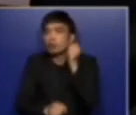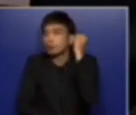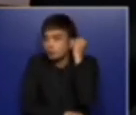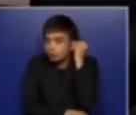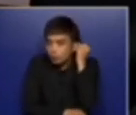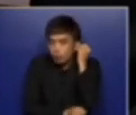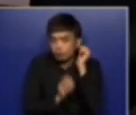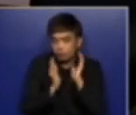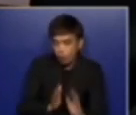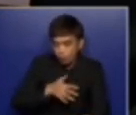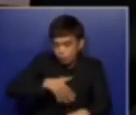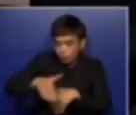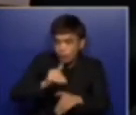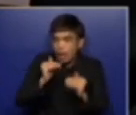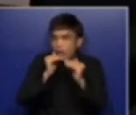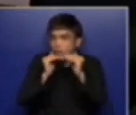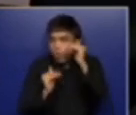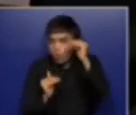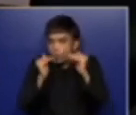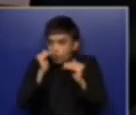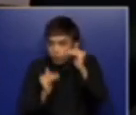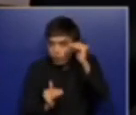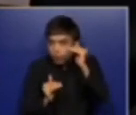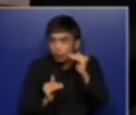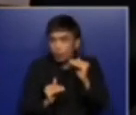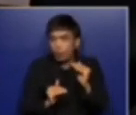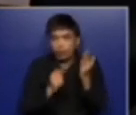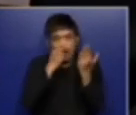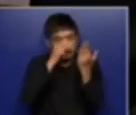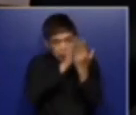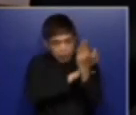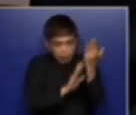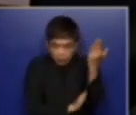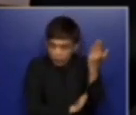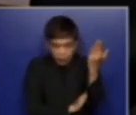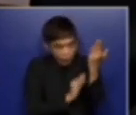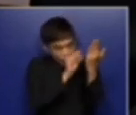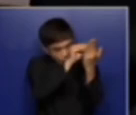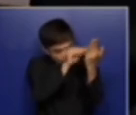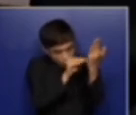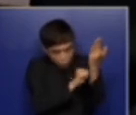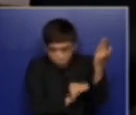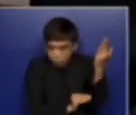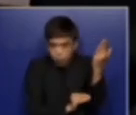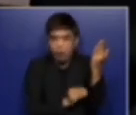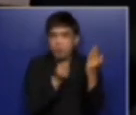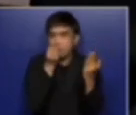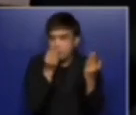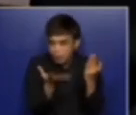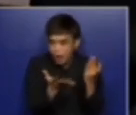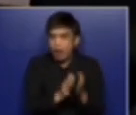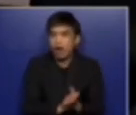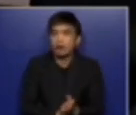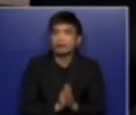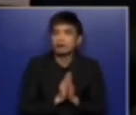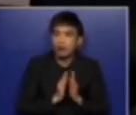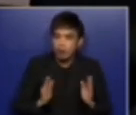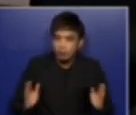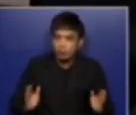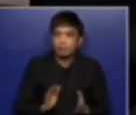ชาชนคนค่อนประเทศให้เกิดขึ้นอยู่ทุกลมหายใจเข้าออกขอบคุณท่านประธาน